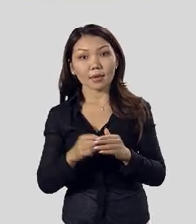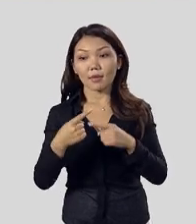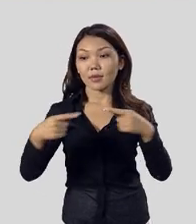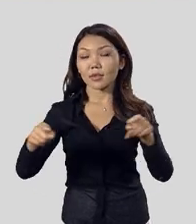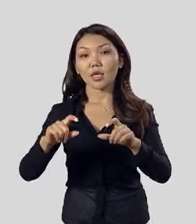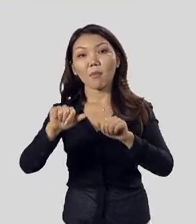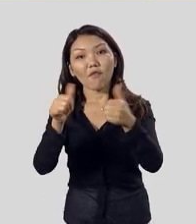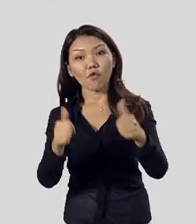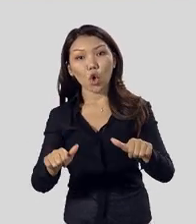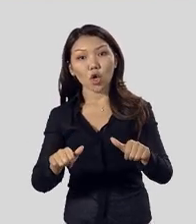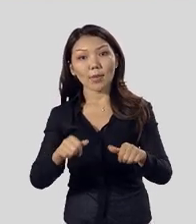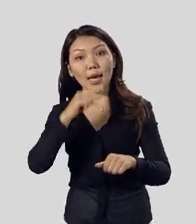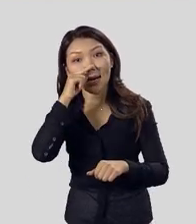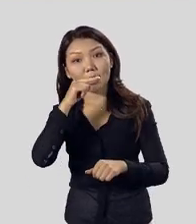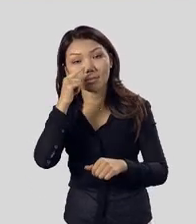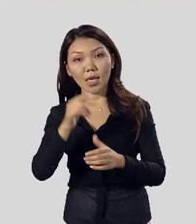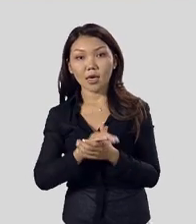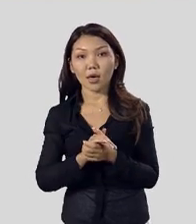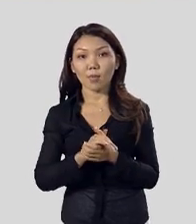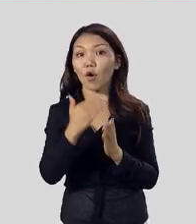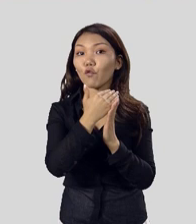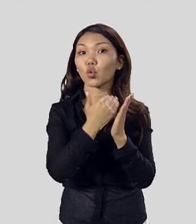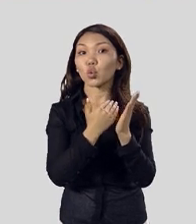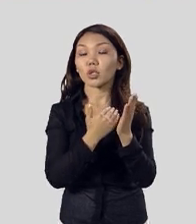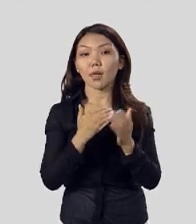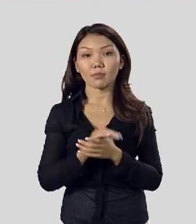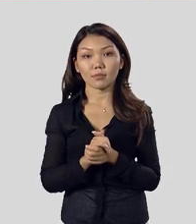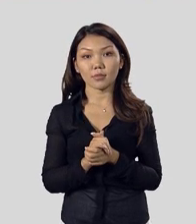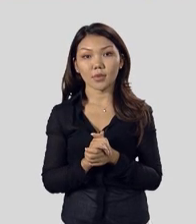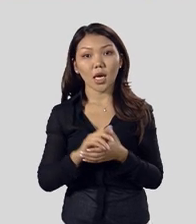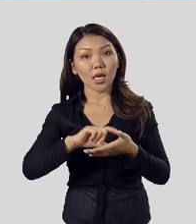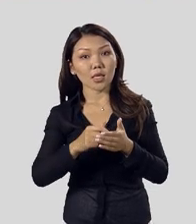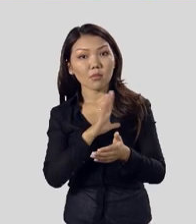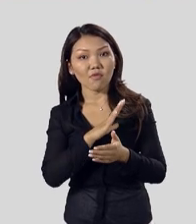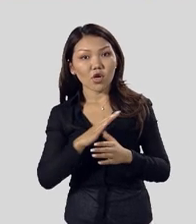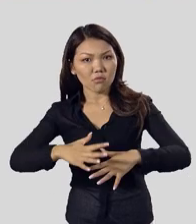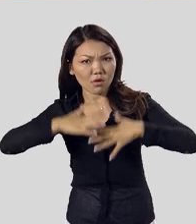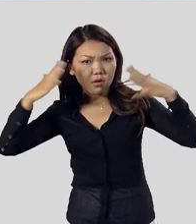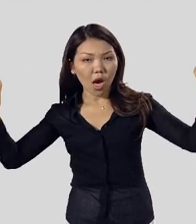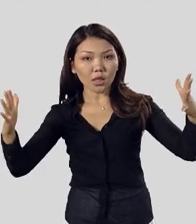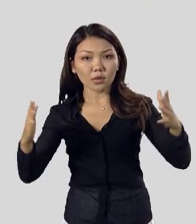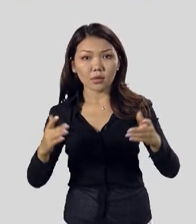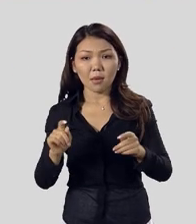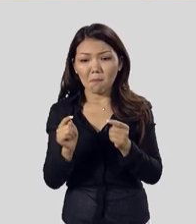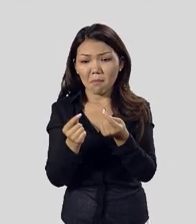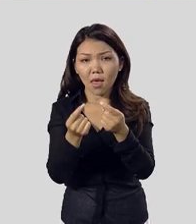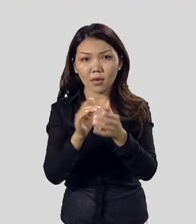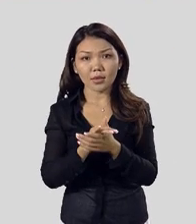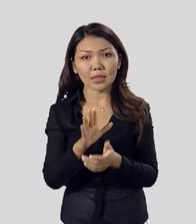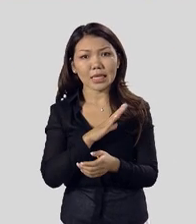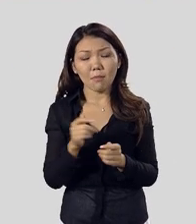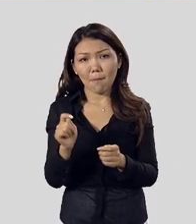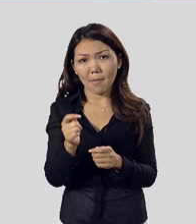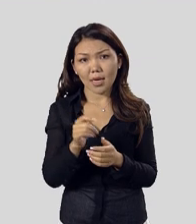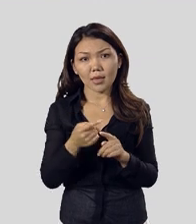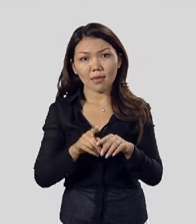размера функция клетки бывает гигантские и мелкие самые маленькие клетки